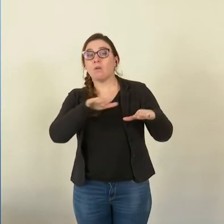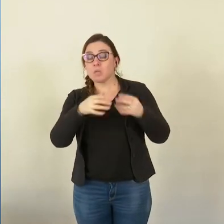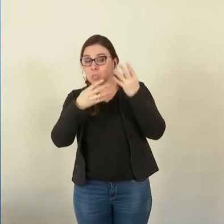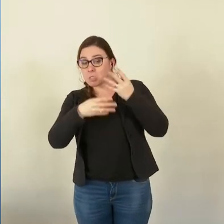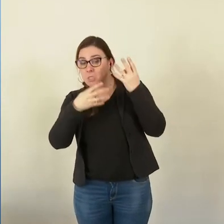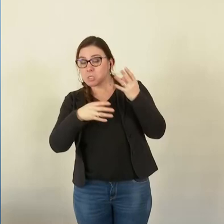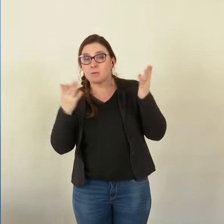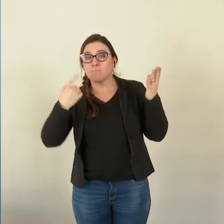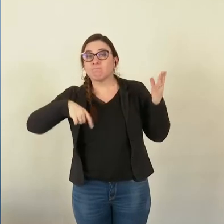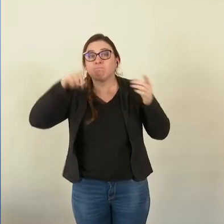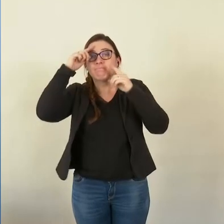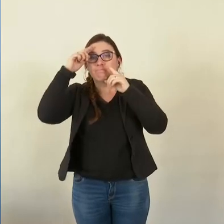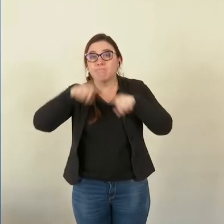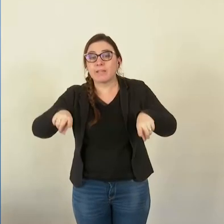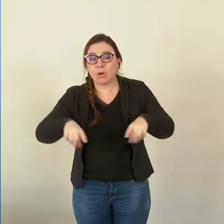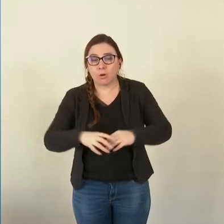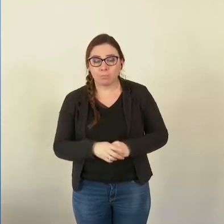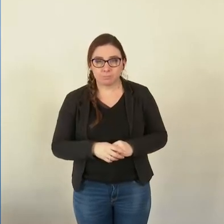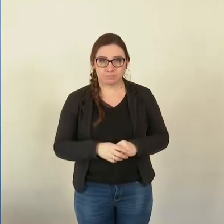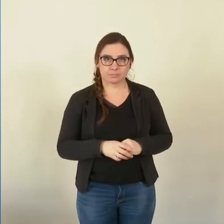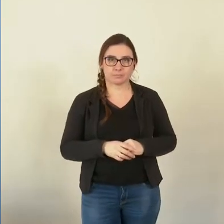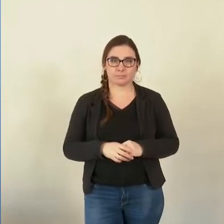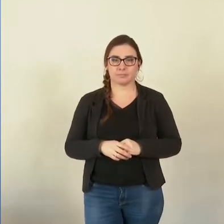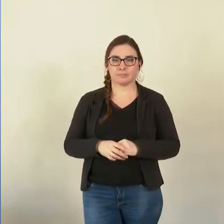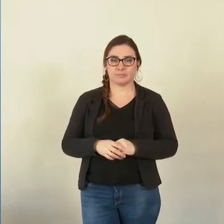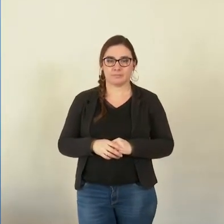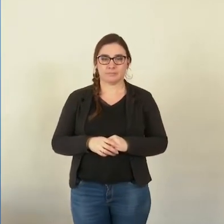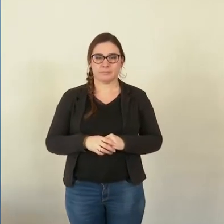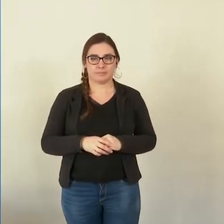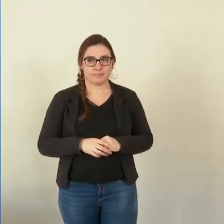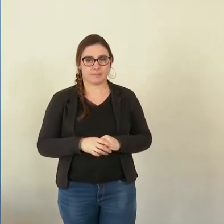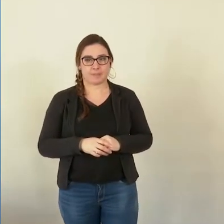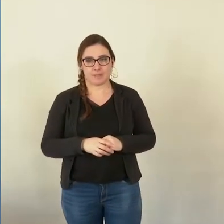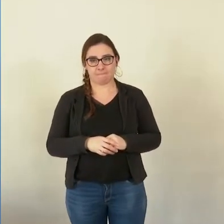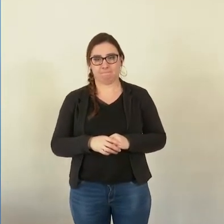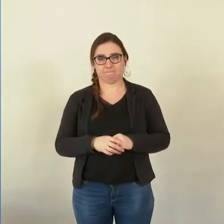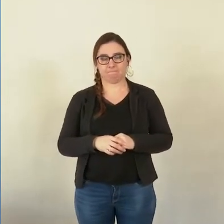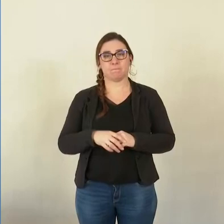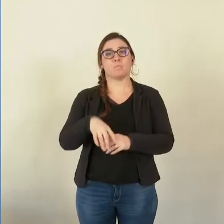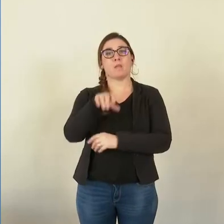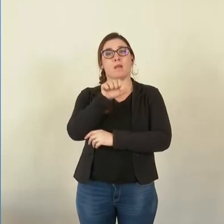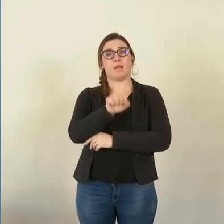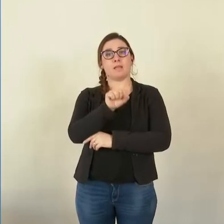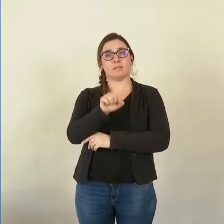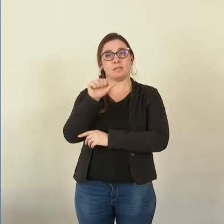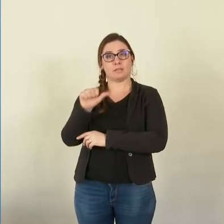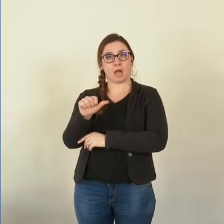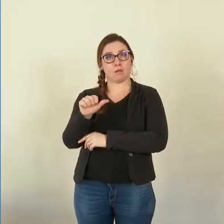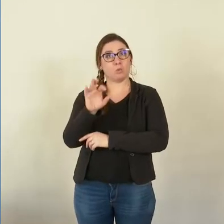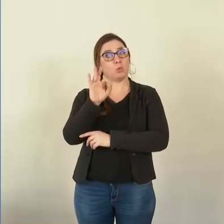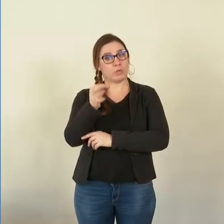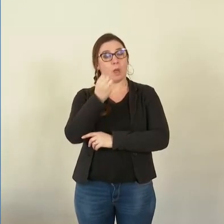que nous ne partageons pas avec votre proposition la sécurité sociale alimentaire est une bonne